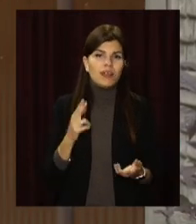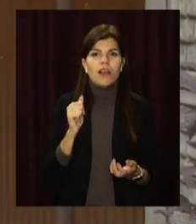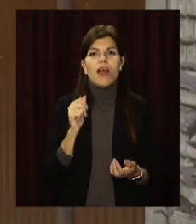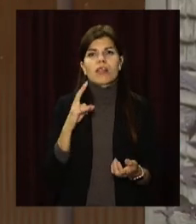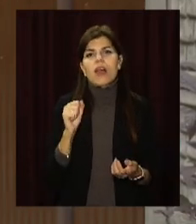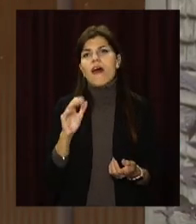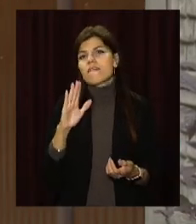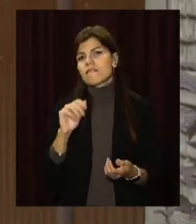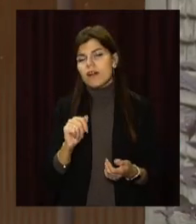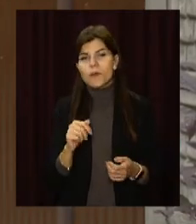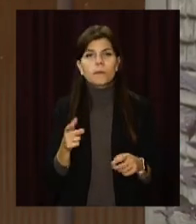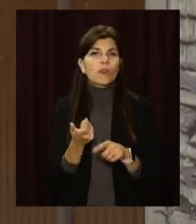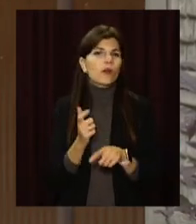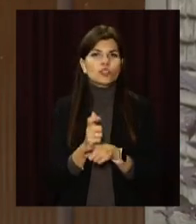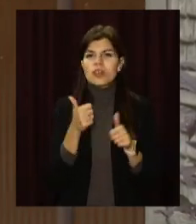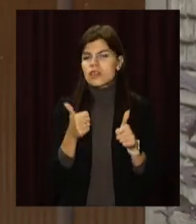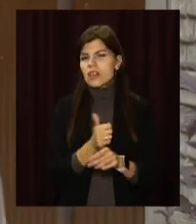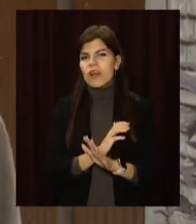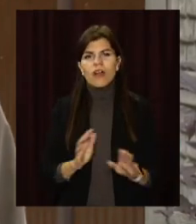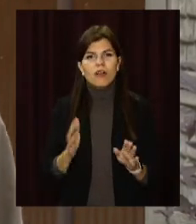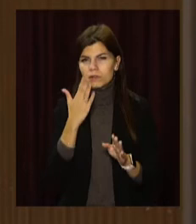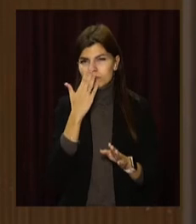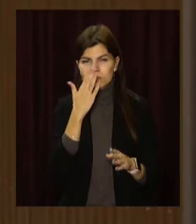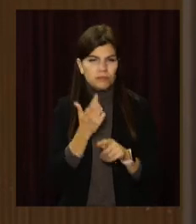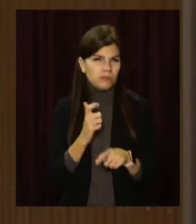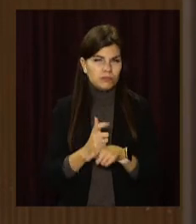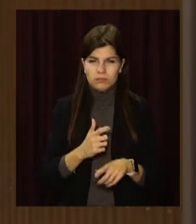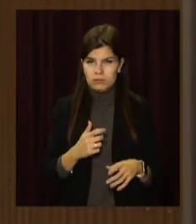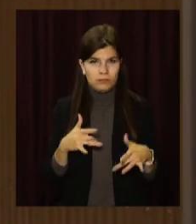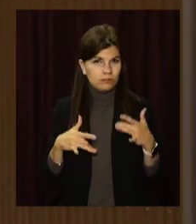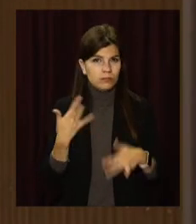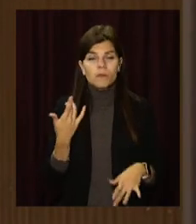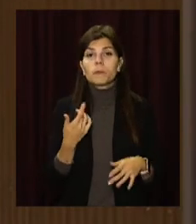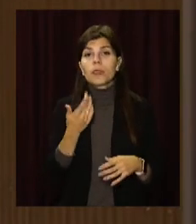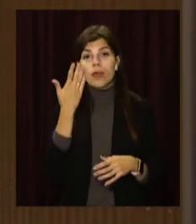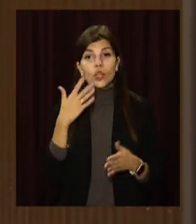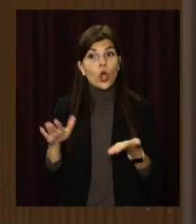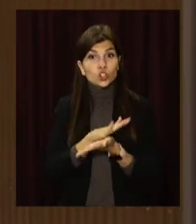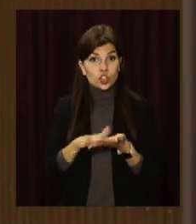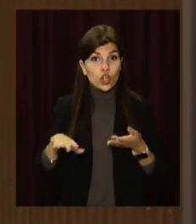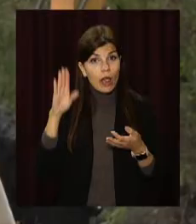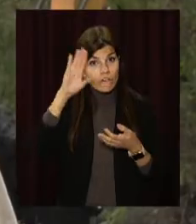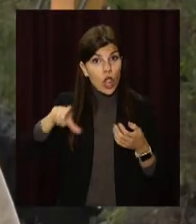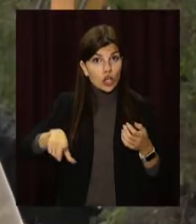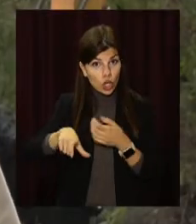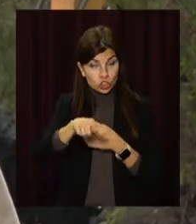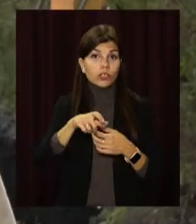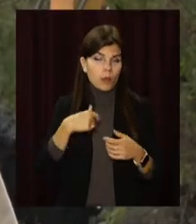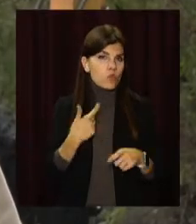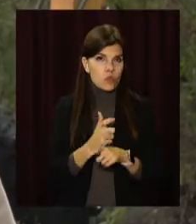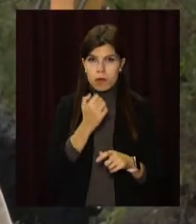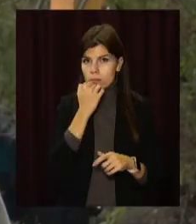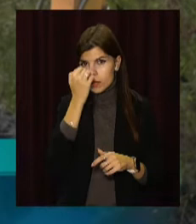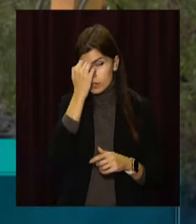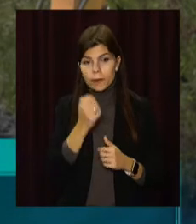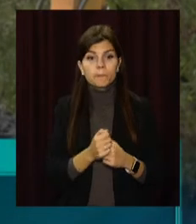сточную канаву с очень нехорошим, нездоровым запахом. И сейчас, когда чистится эта речка, мы очень благодарны. В настоящий момент места,